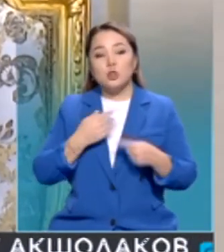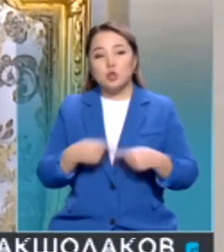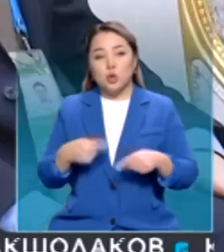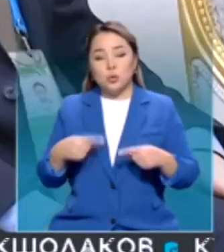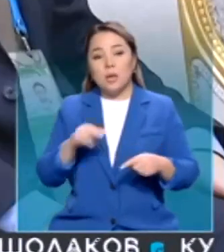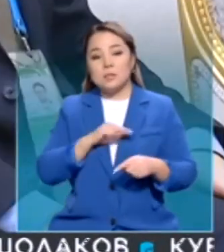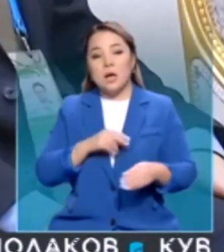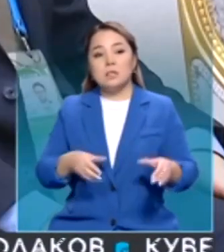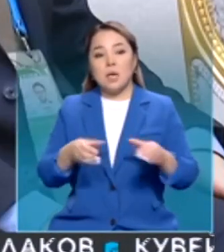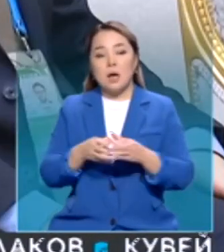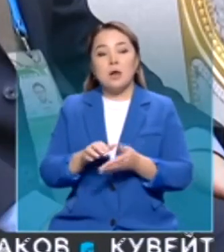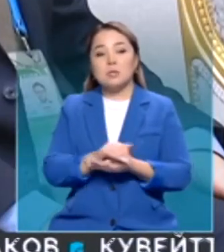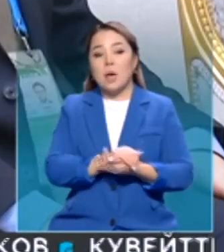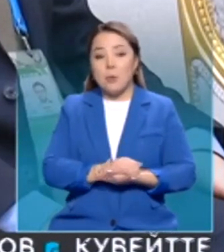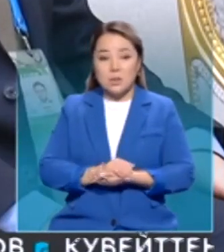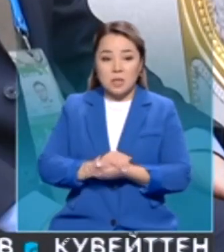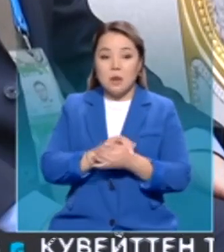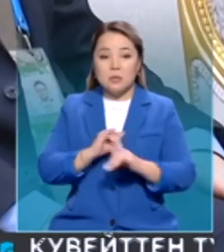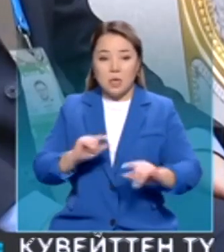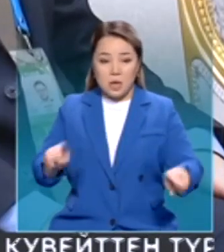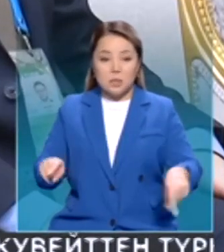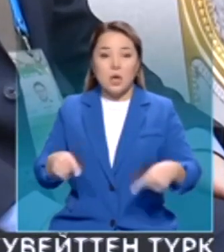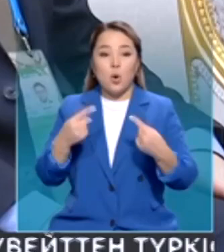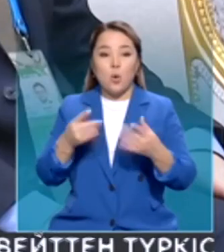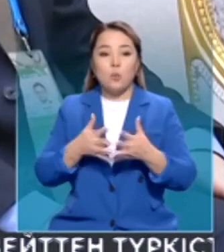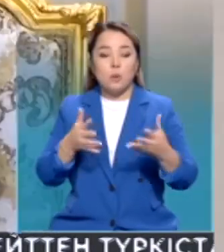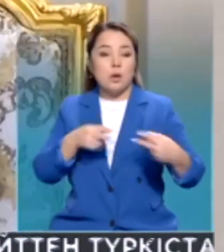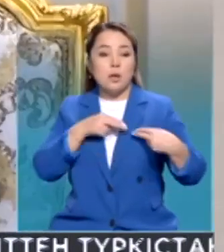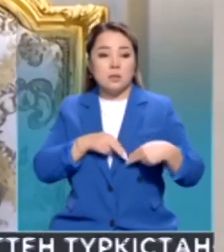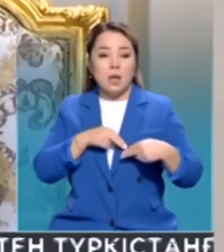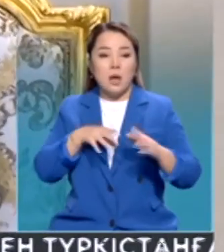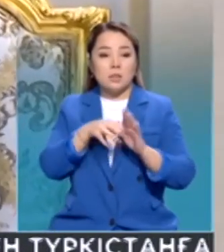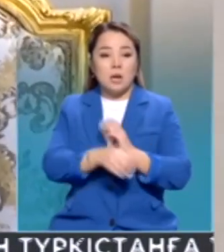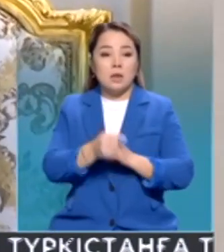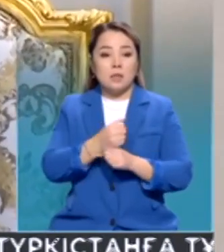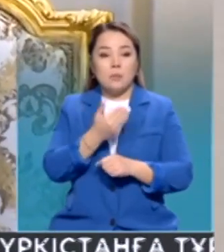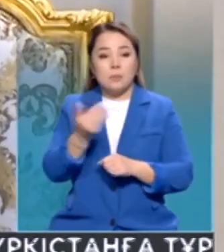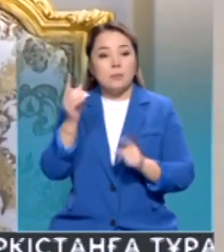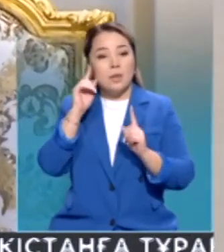саладағы ынтымақтастығымызды ілгерілетуге көп еңбек сіңіріп келе жатқаныңызды білемін.